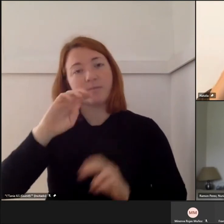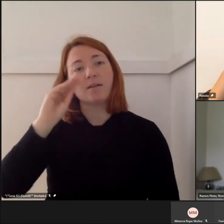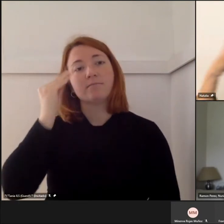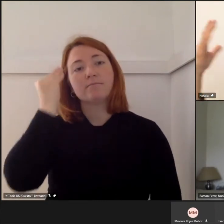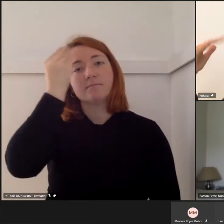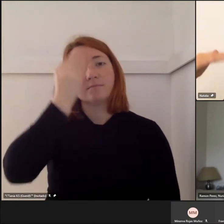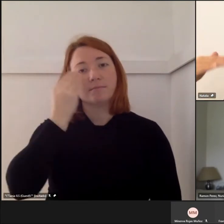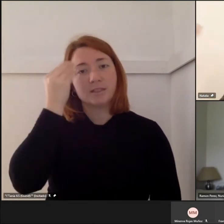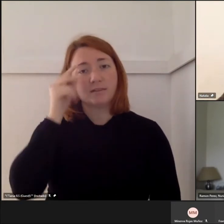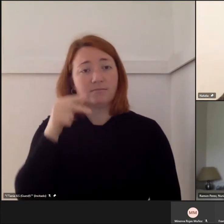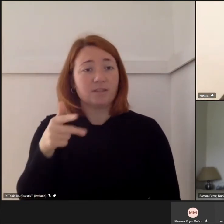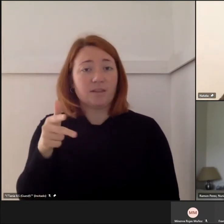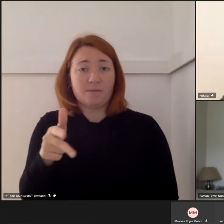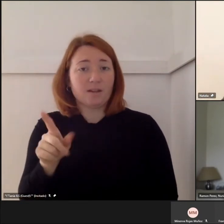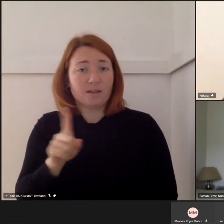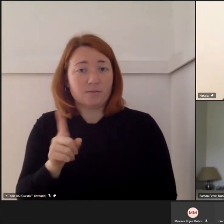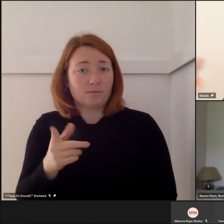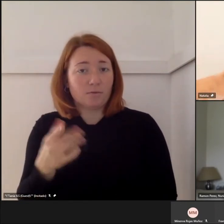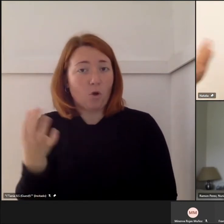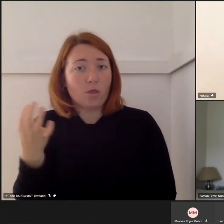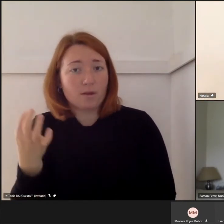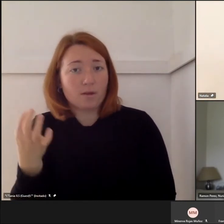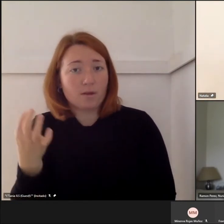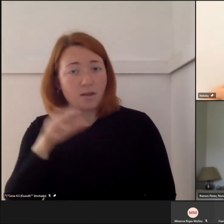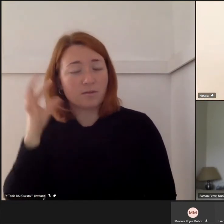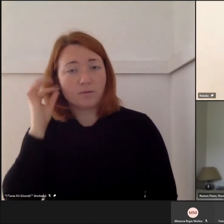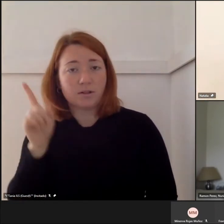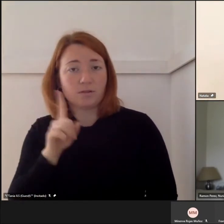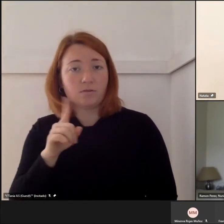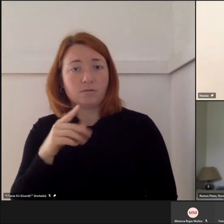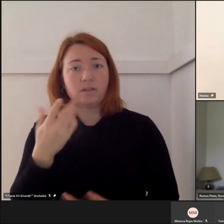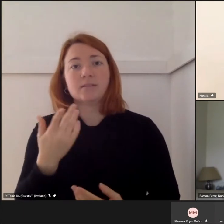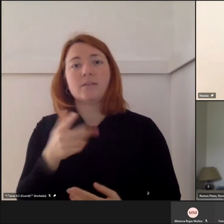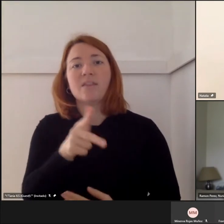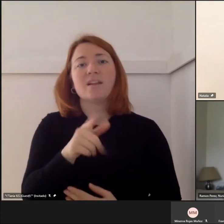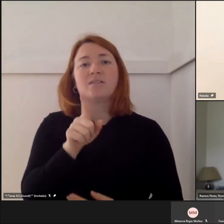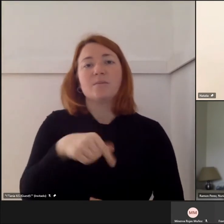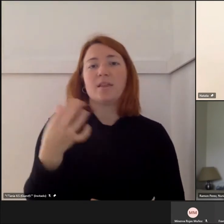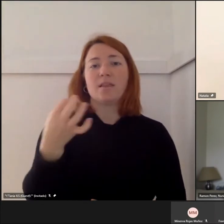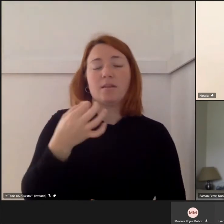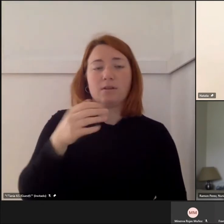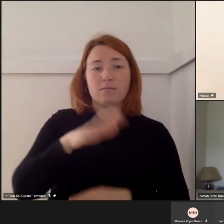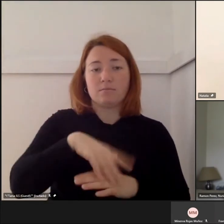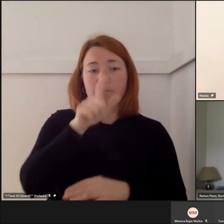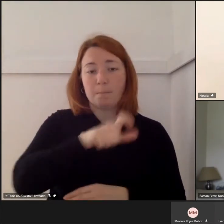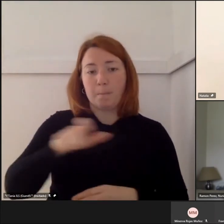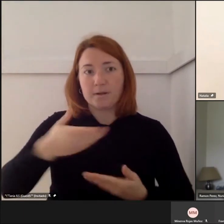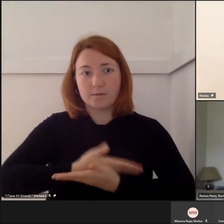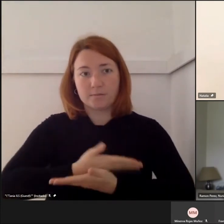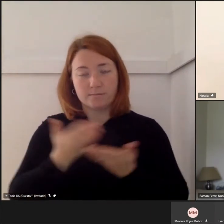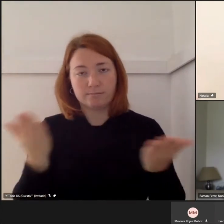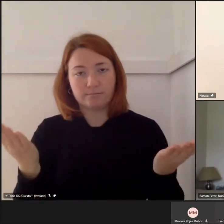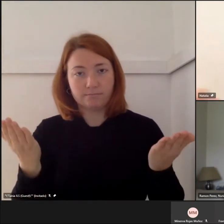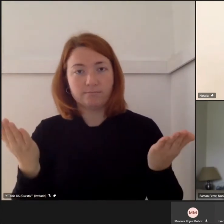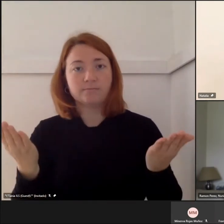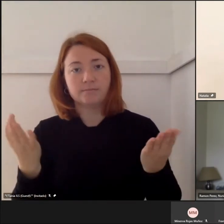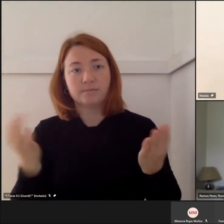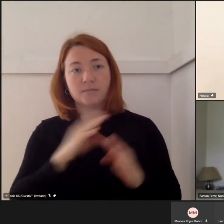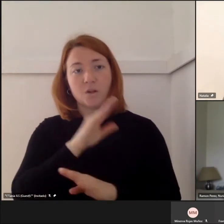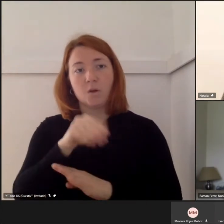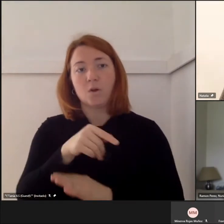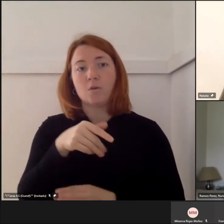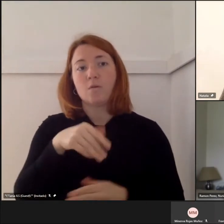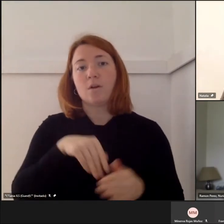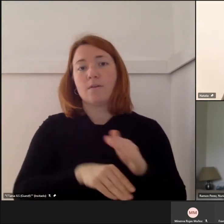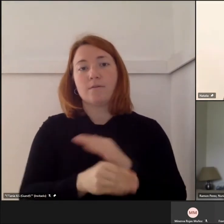un dret, no és un dret i un deure de les dones, sinó que és un dret de les persones, no? El tema de la conciliació i el demanar excedències per tenir cura dels fills, filles o de